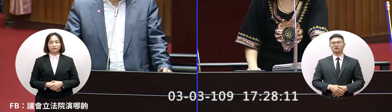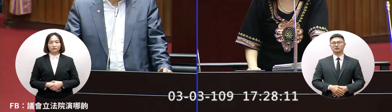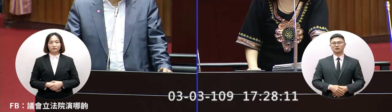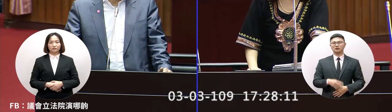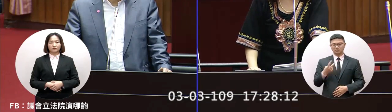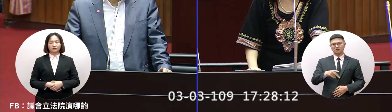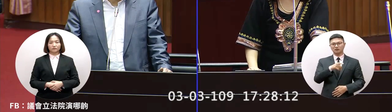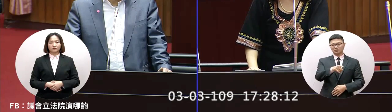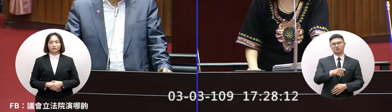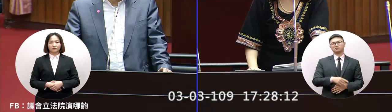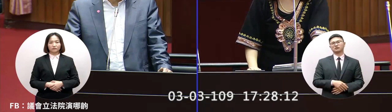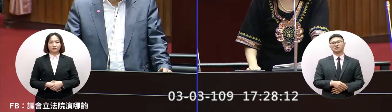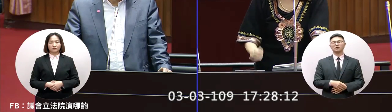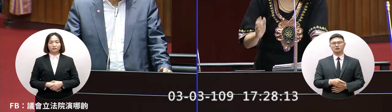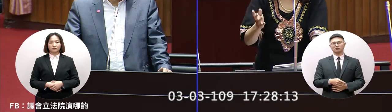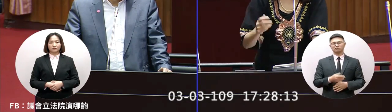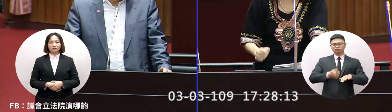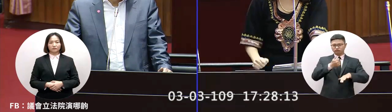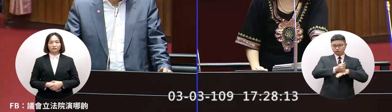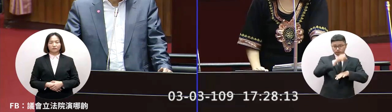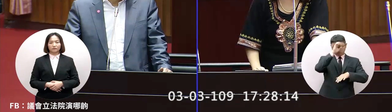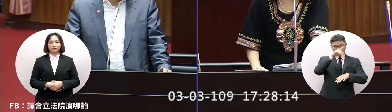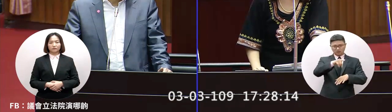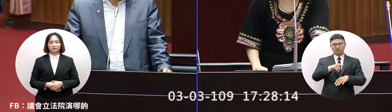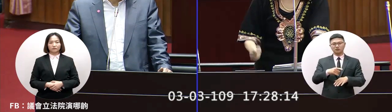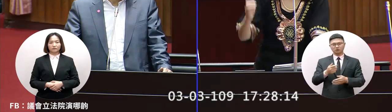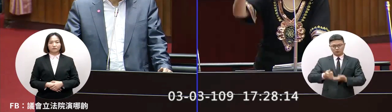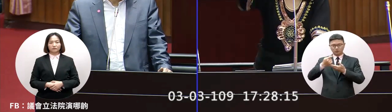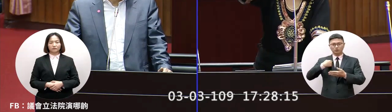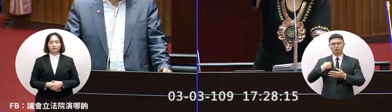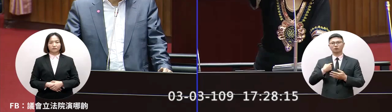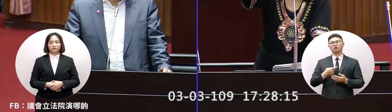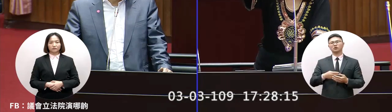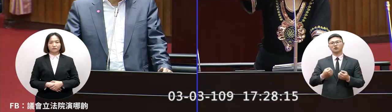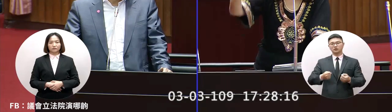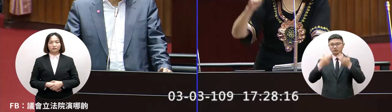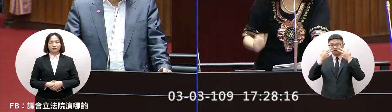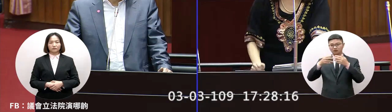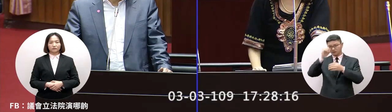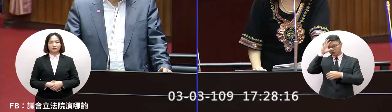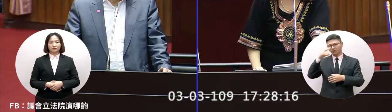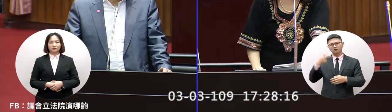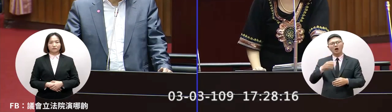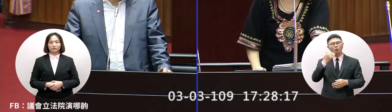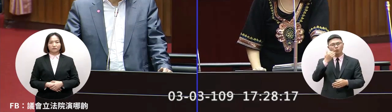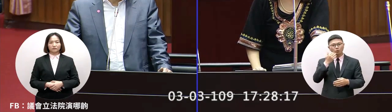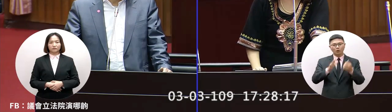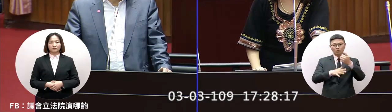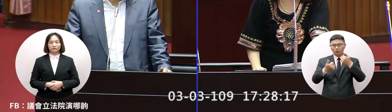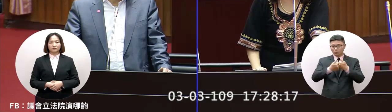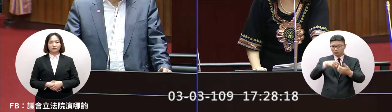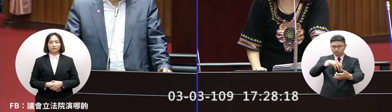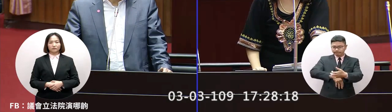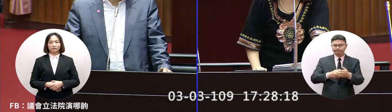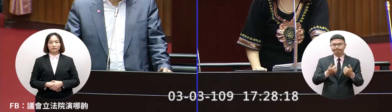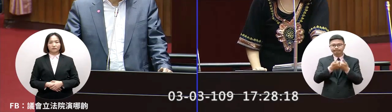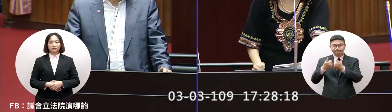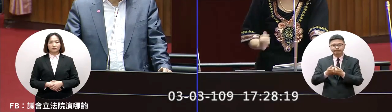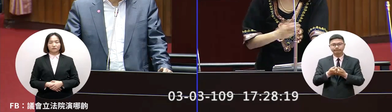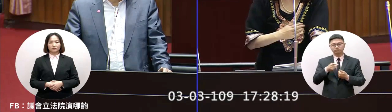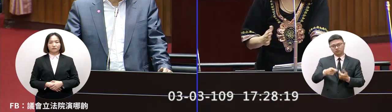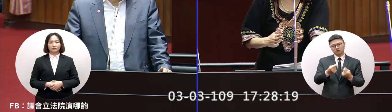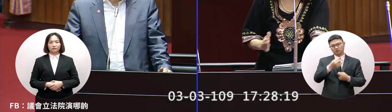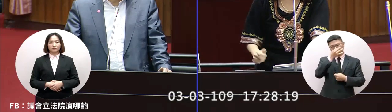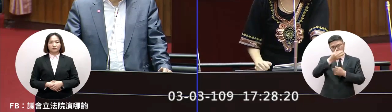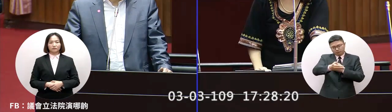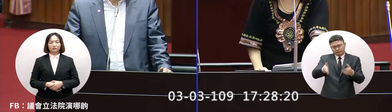在野党，我们就不要发生这种情形。那我们要不要戴口罩呢？或者说我们在委员会开会的时候，那也是一个密闭空间哦，那